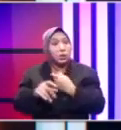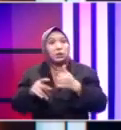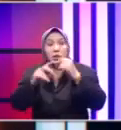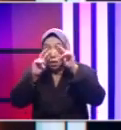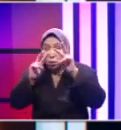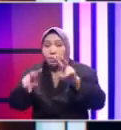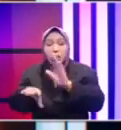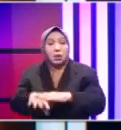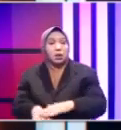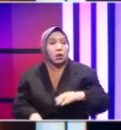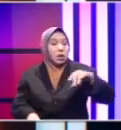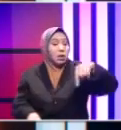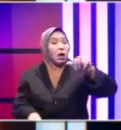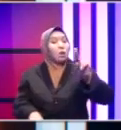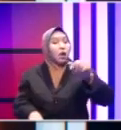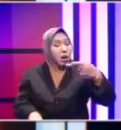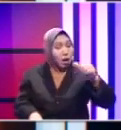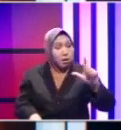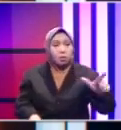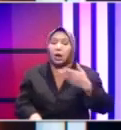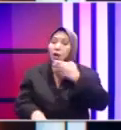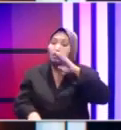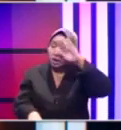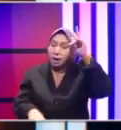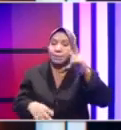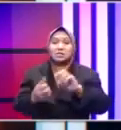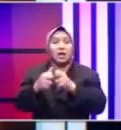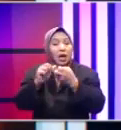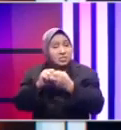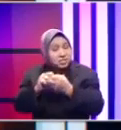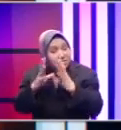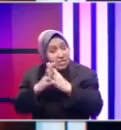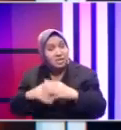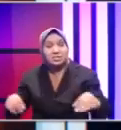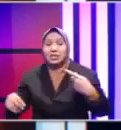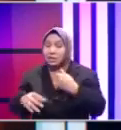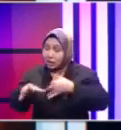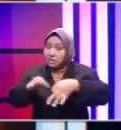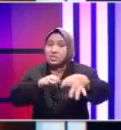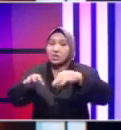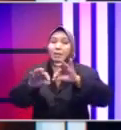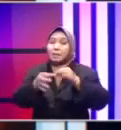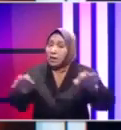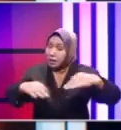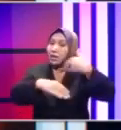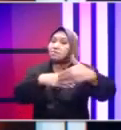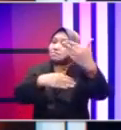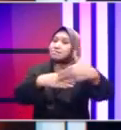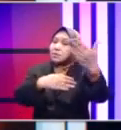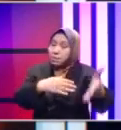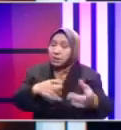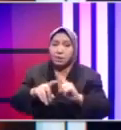pula kepada Kaula rumpunnya mengadu itu Alhamdulillah masalahnya selesailah yang mandi kita akan jelaskan dalam ayat-ayat yang selepas ini